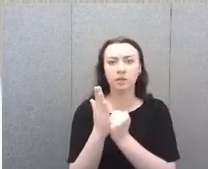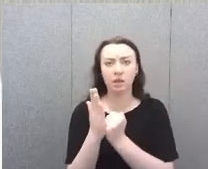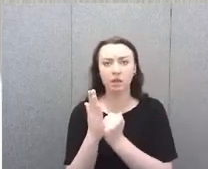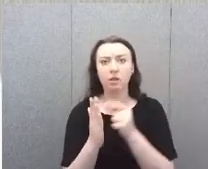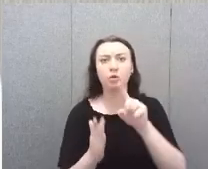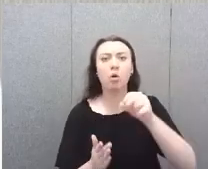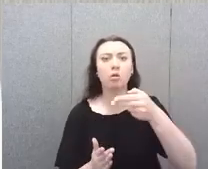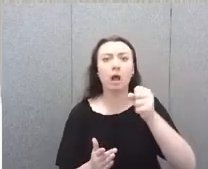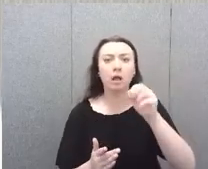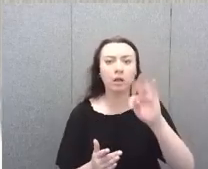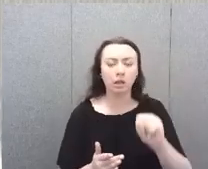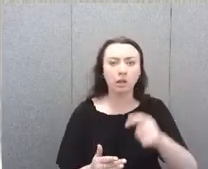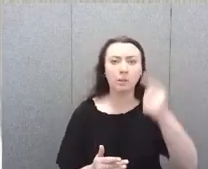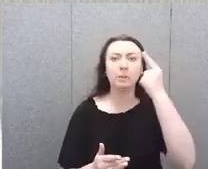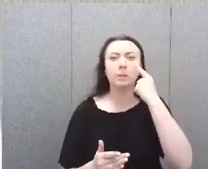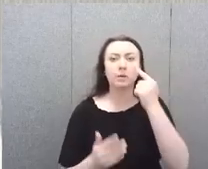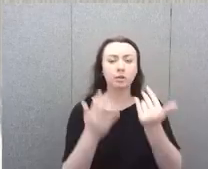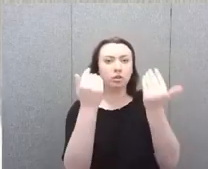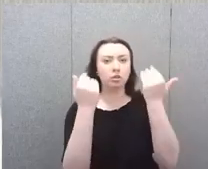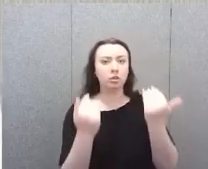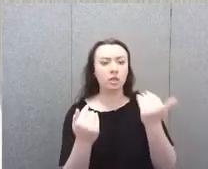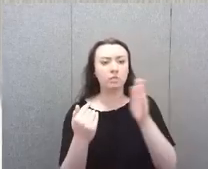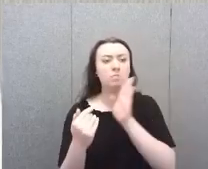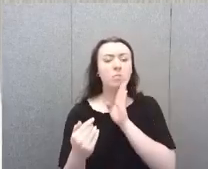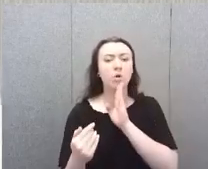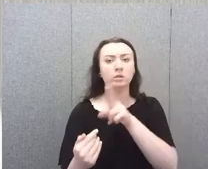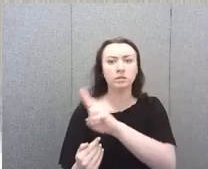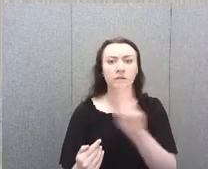Данай Гурира отметила, что и